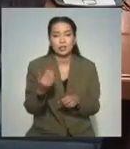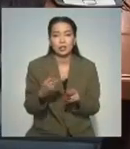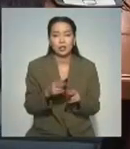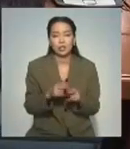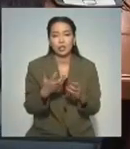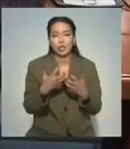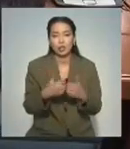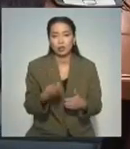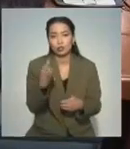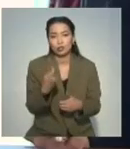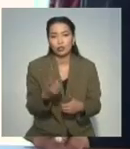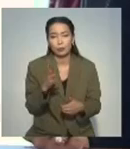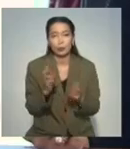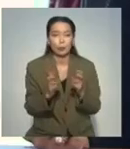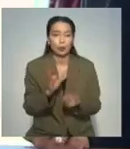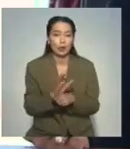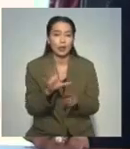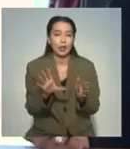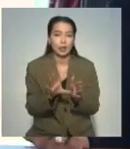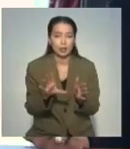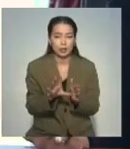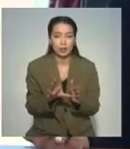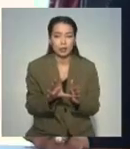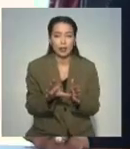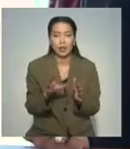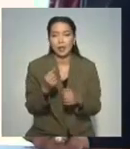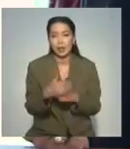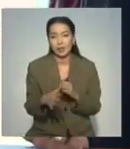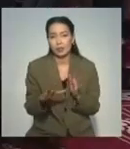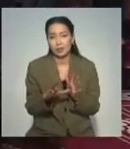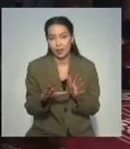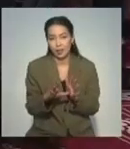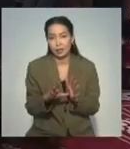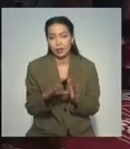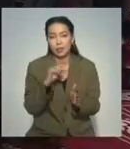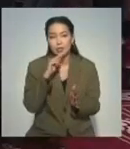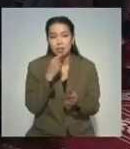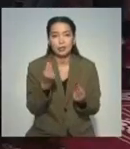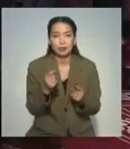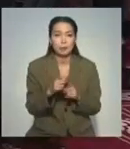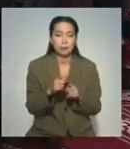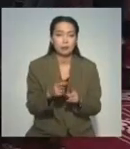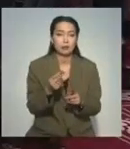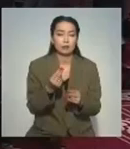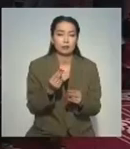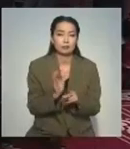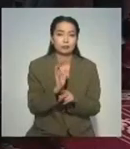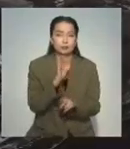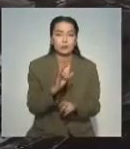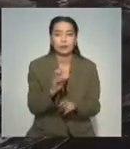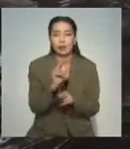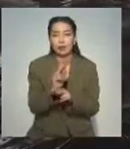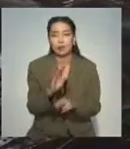сокращение их количества удешевит производство электроэнергии. Сэкономленные деньги предлагают направить на ремонт ТЭЦ,